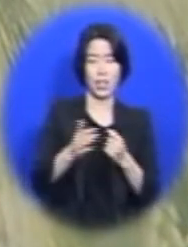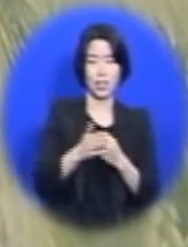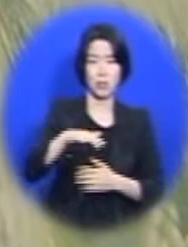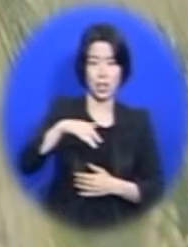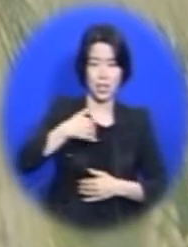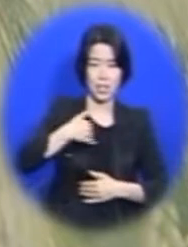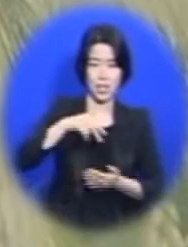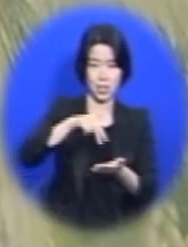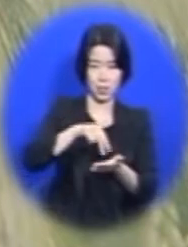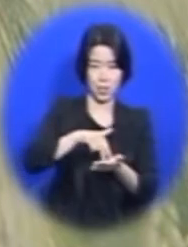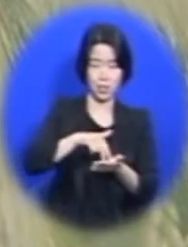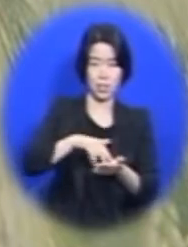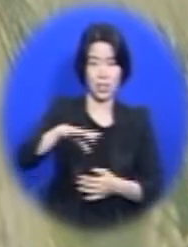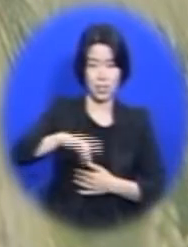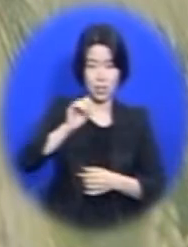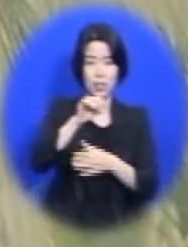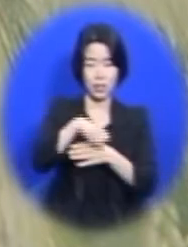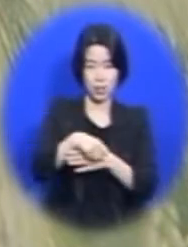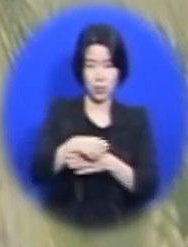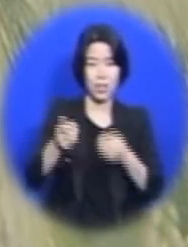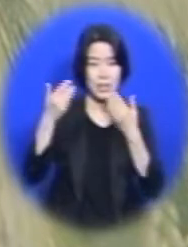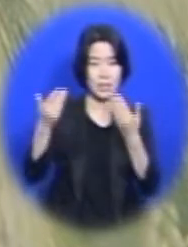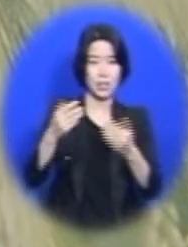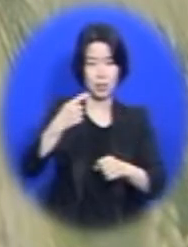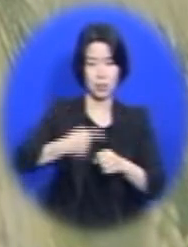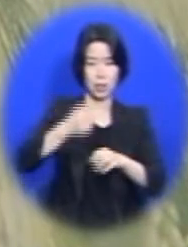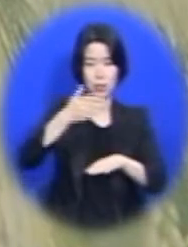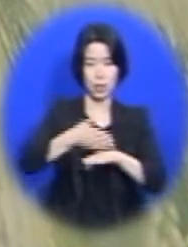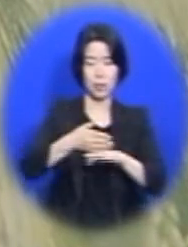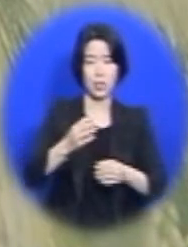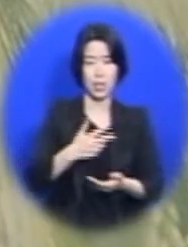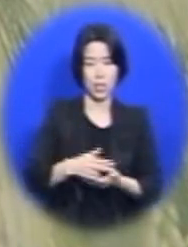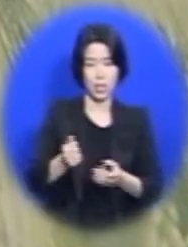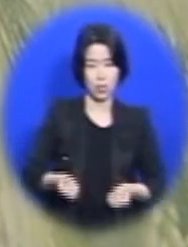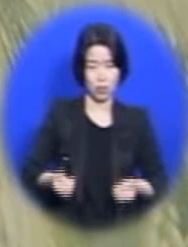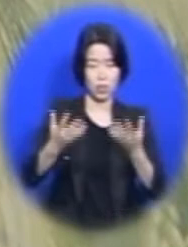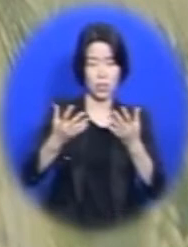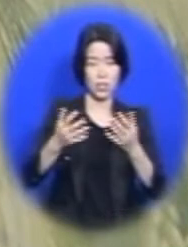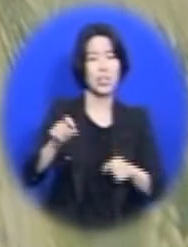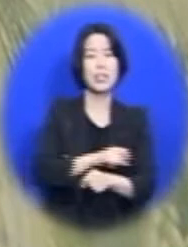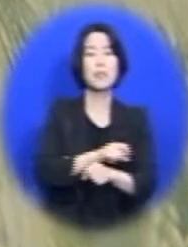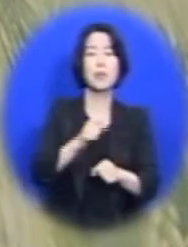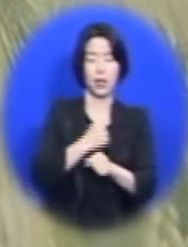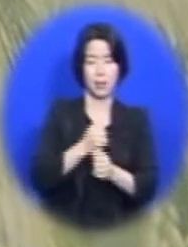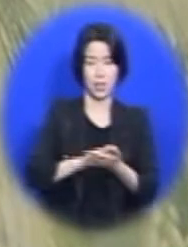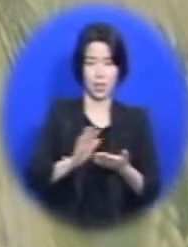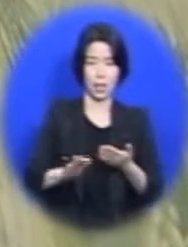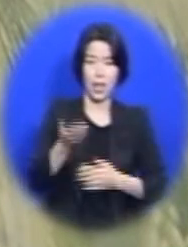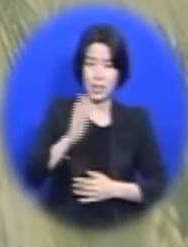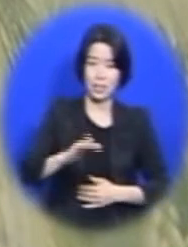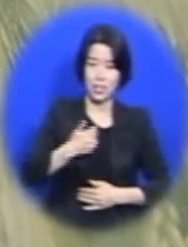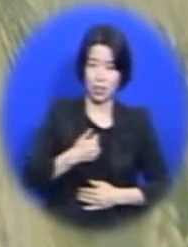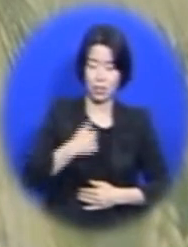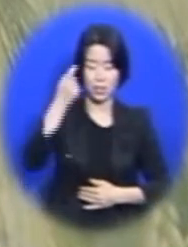첫 열매를 하나님께 바치는 맥주 감사 주일이 특별할 수밖에 없겠죠. 근데